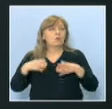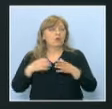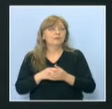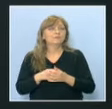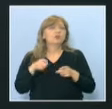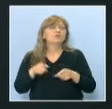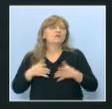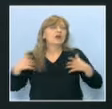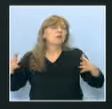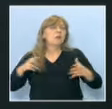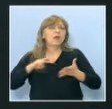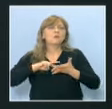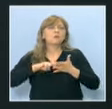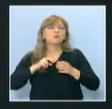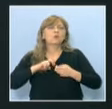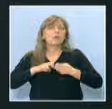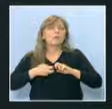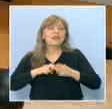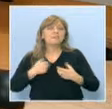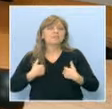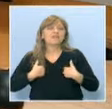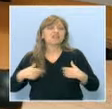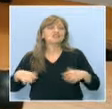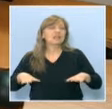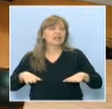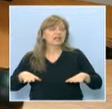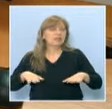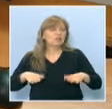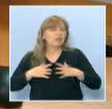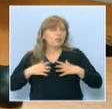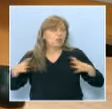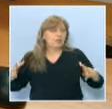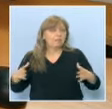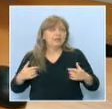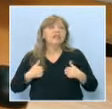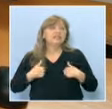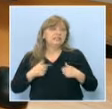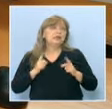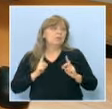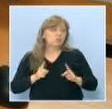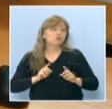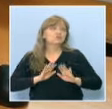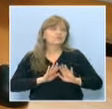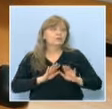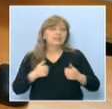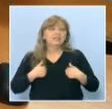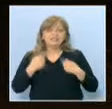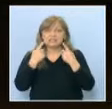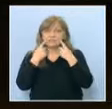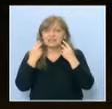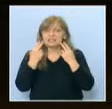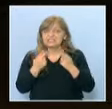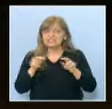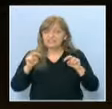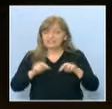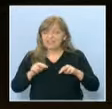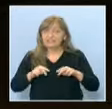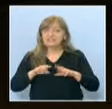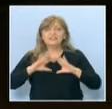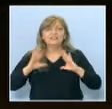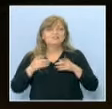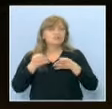градове. И затова мисля, че ние може да помогнем, тъй като сме свидетели на всичко това около нас. И за да